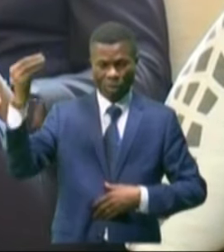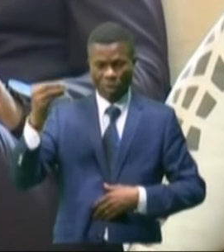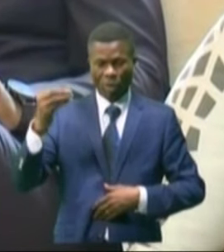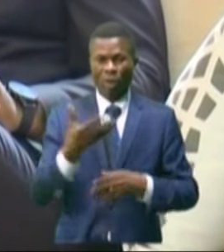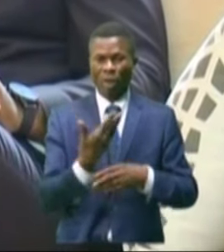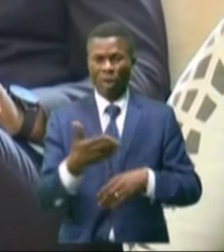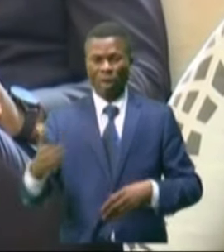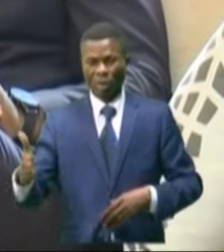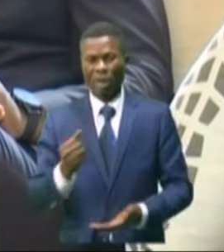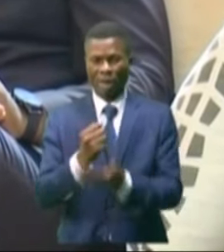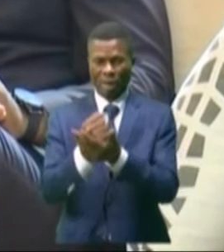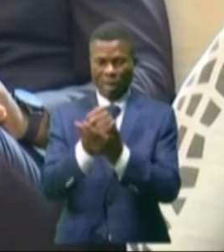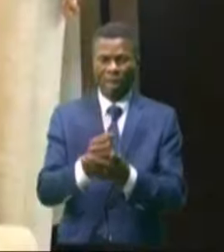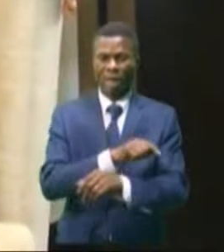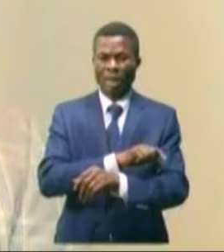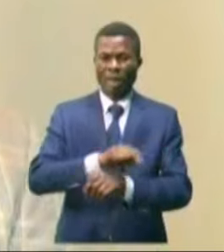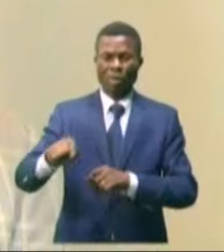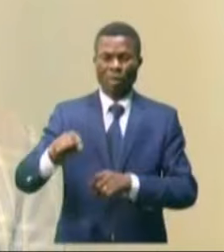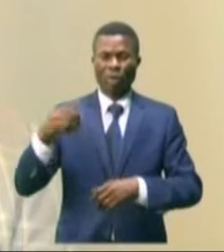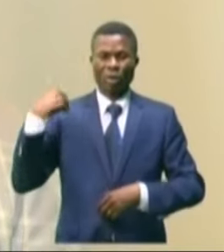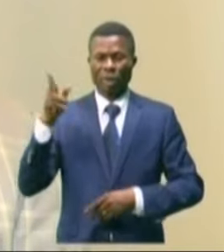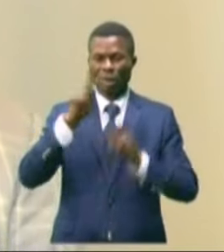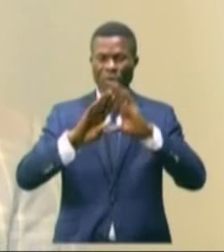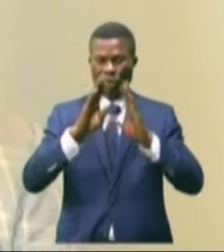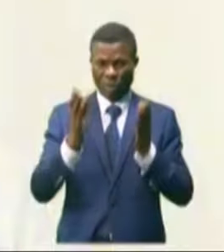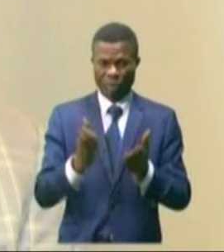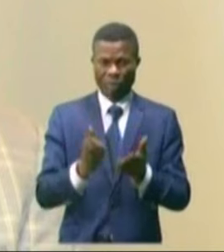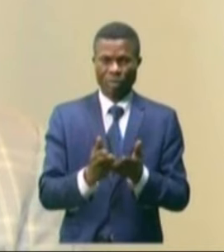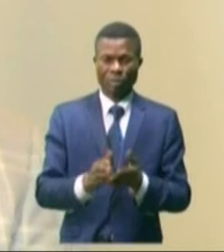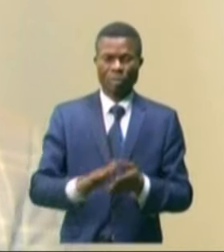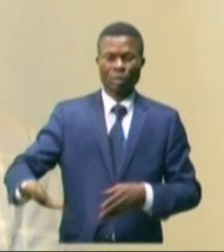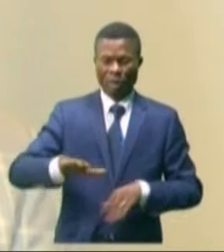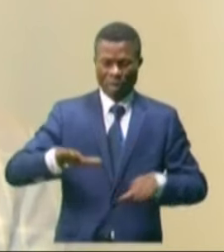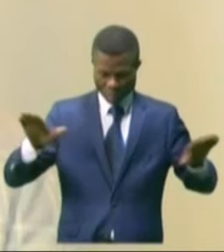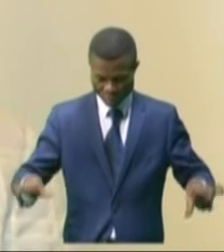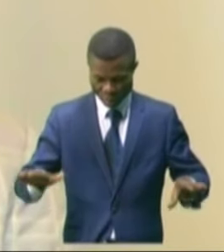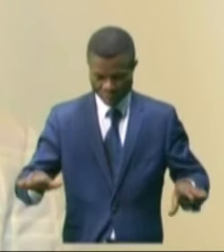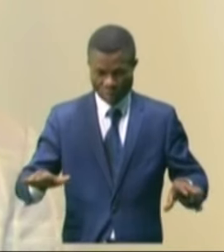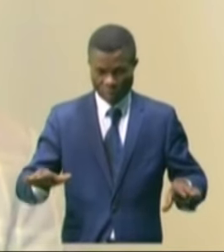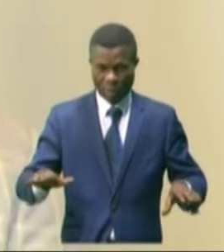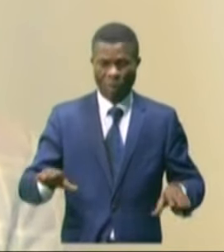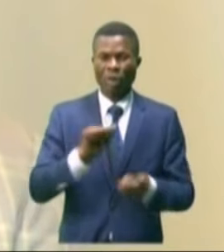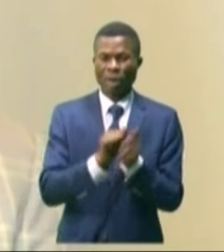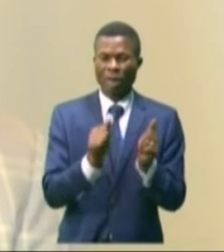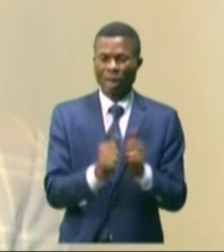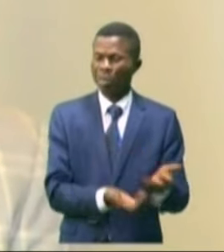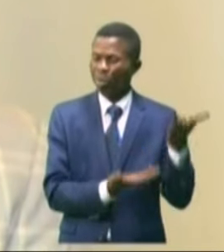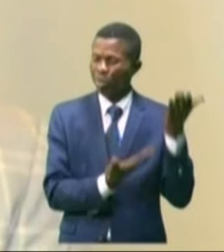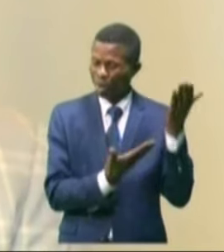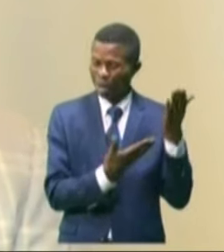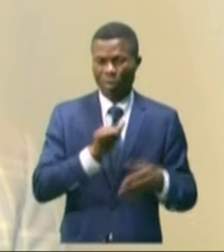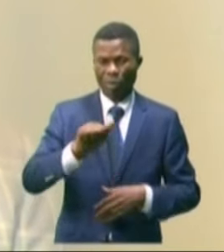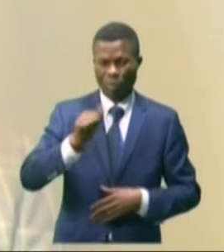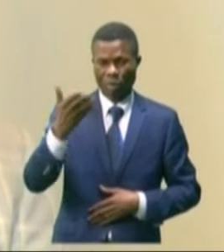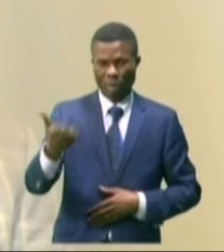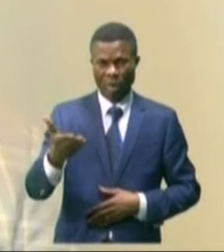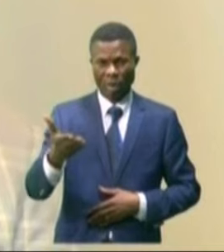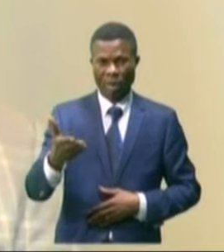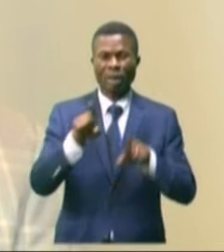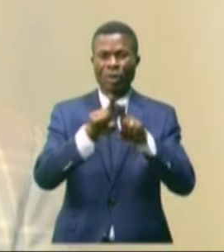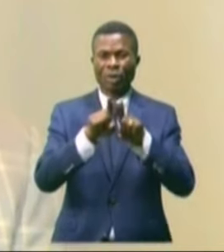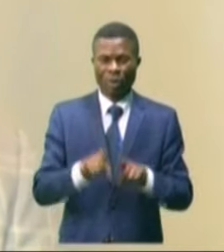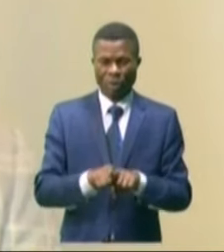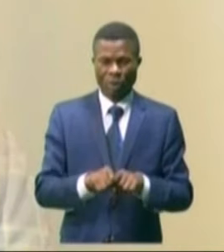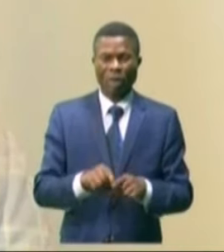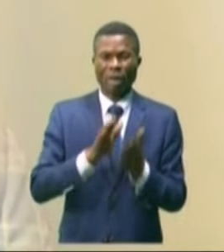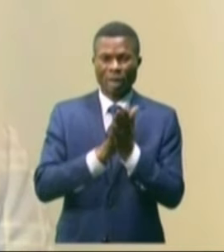peut aider nos administrations publiques. Le Congo et le Sénégal, ça a toujours été des relations très fraternelles. Et nous comptons